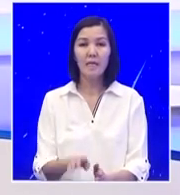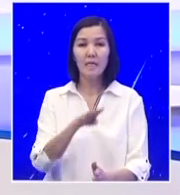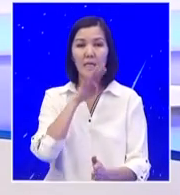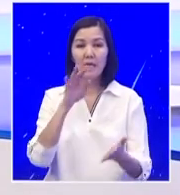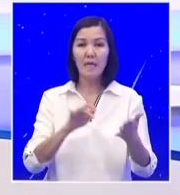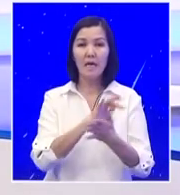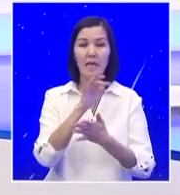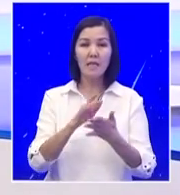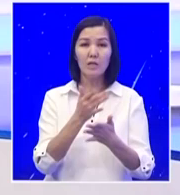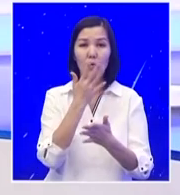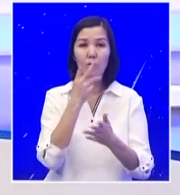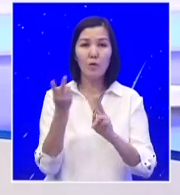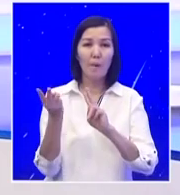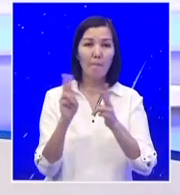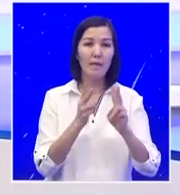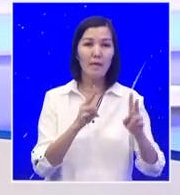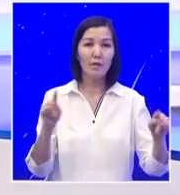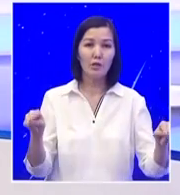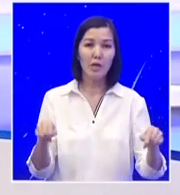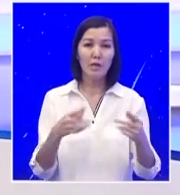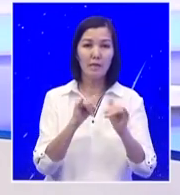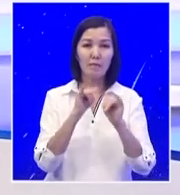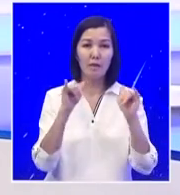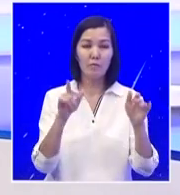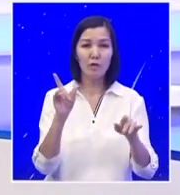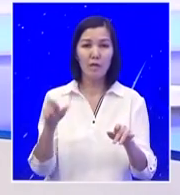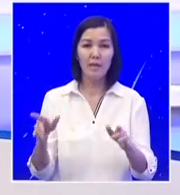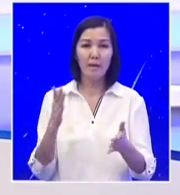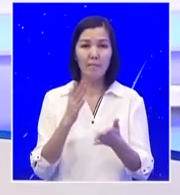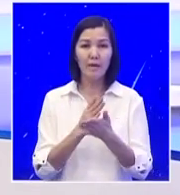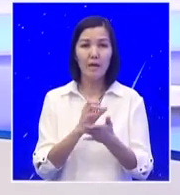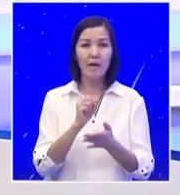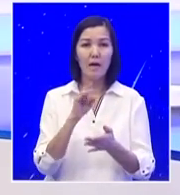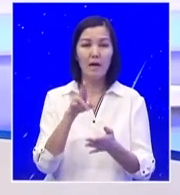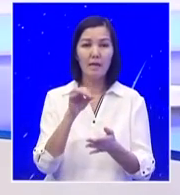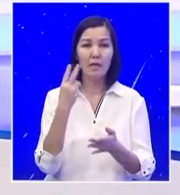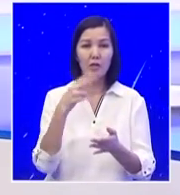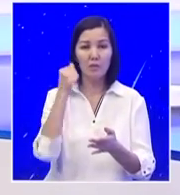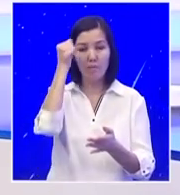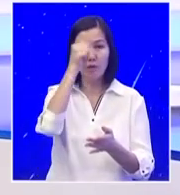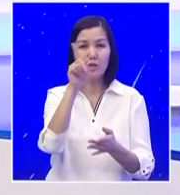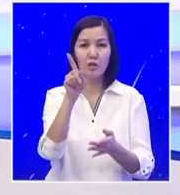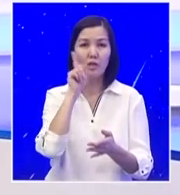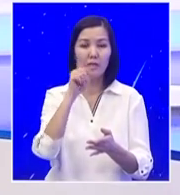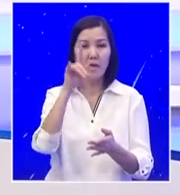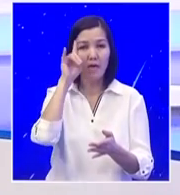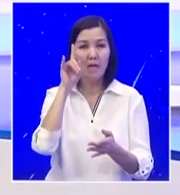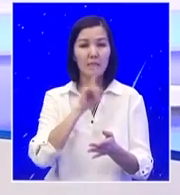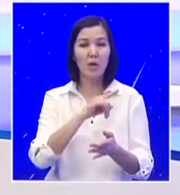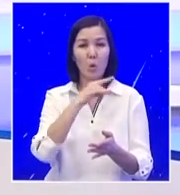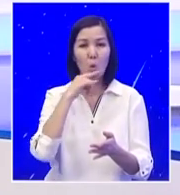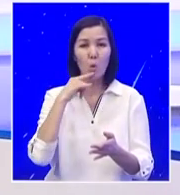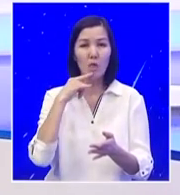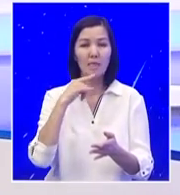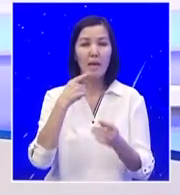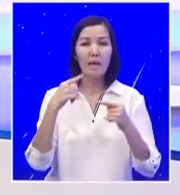Текелі қаласында ұлттық биді жаңғыртып жүрген хореограф бар Ардақ Оңғарбекова. 20 жылдан бері жастарға қазақ, орыс, татар және тағы